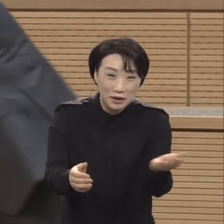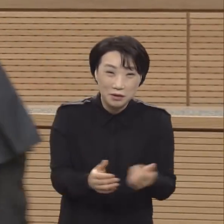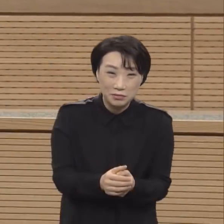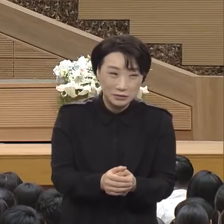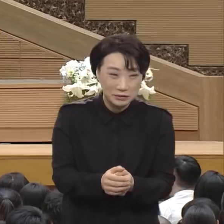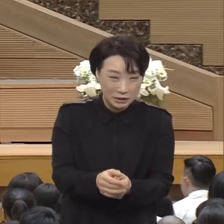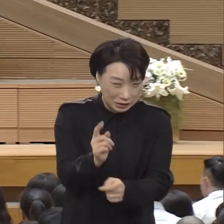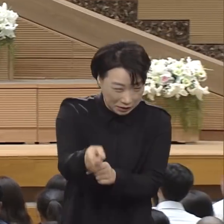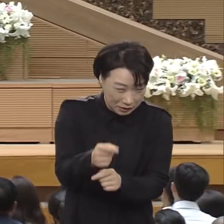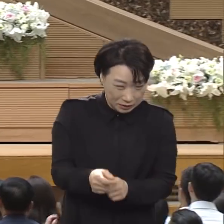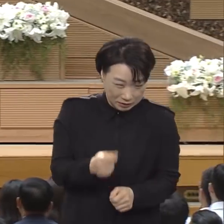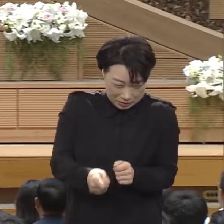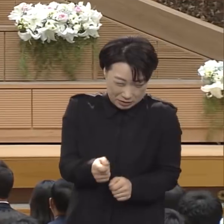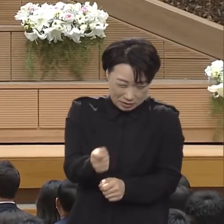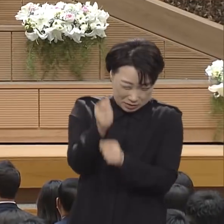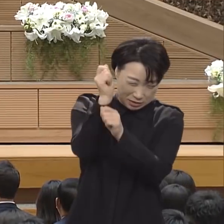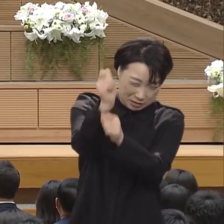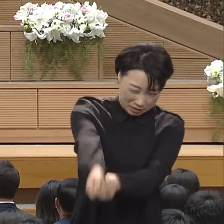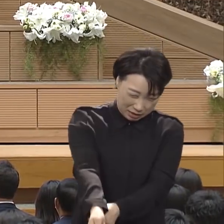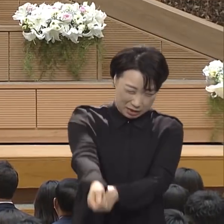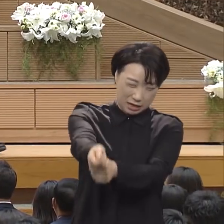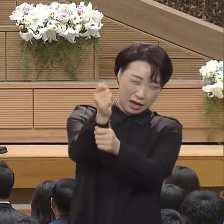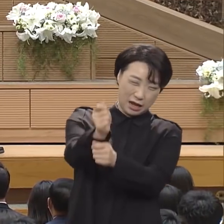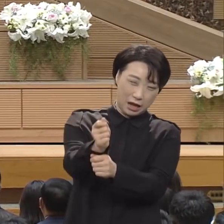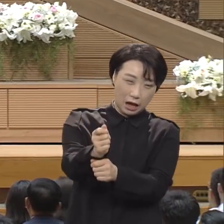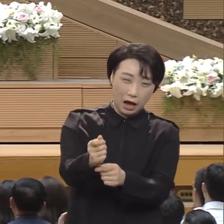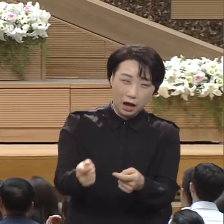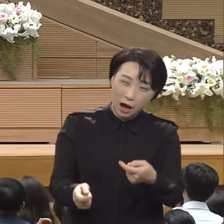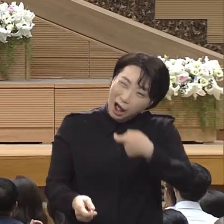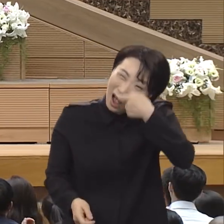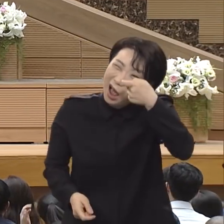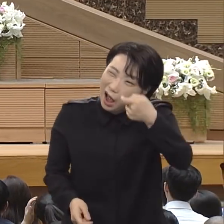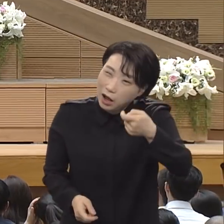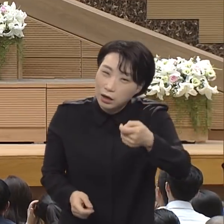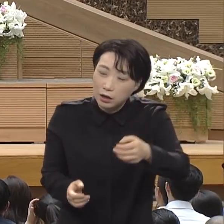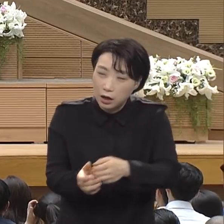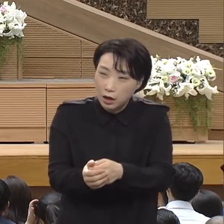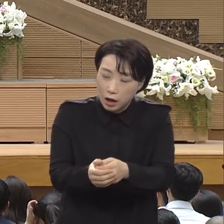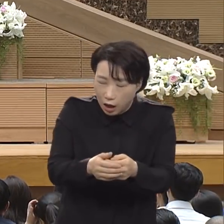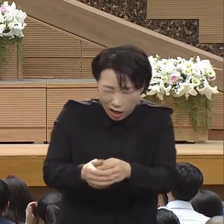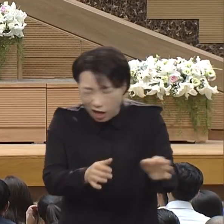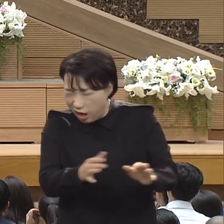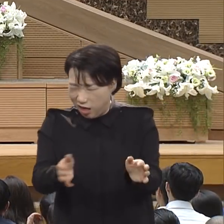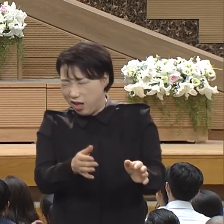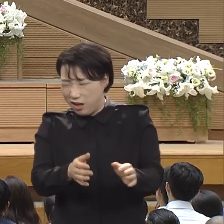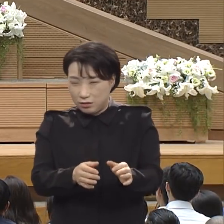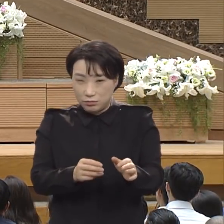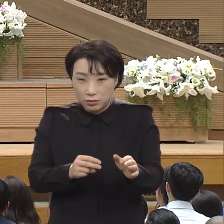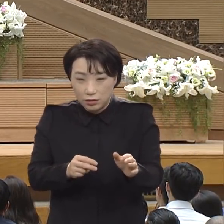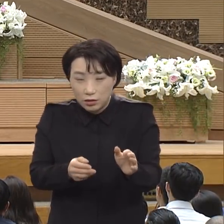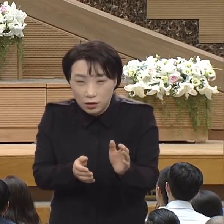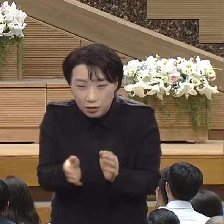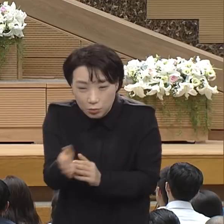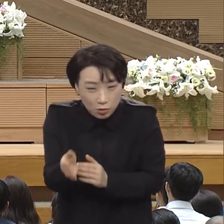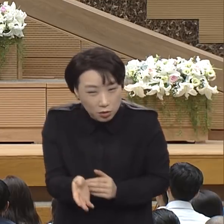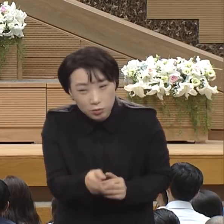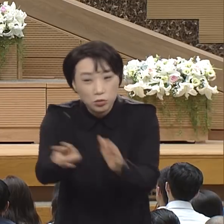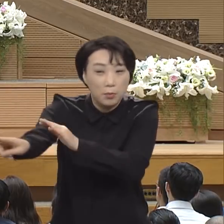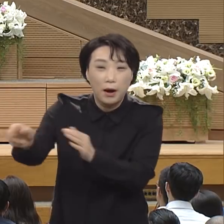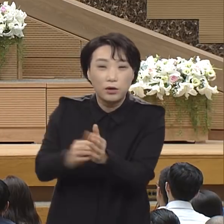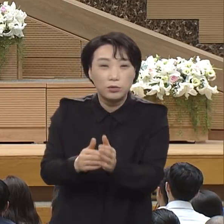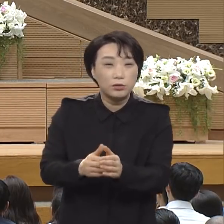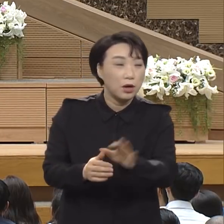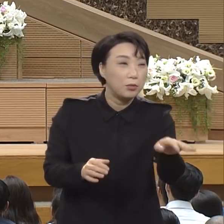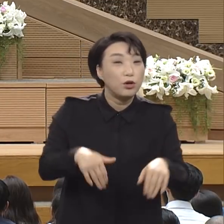물려서 끌려가다가 탈출한 놈은 절대로 낚시 안 봅니다. 절대로 안 물어요. 예. 한